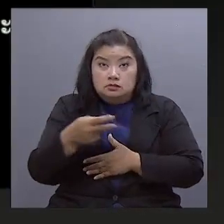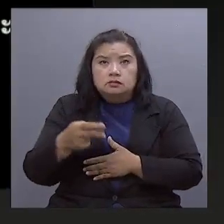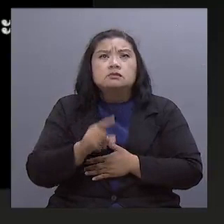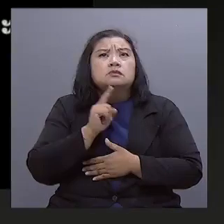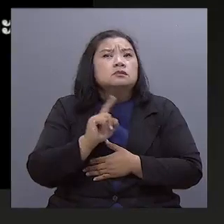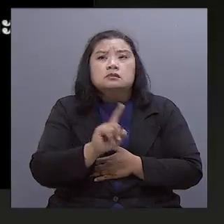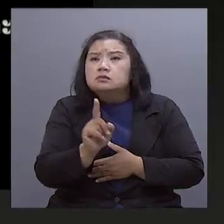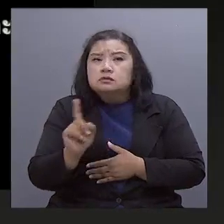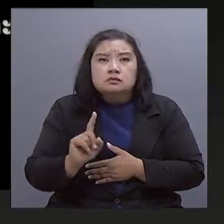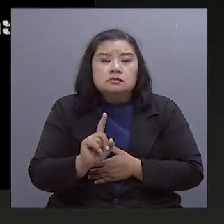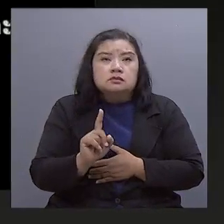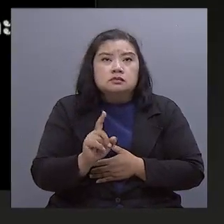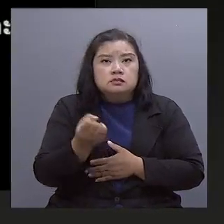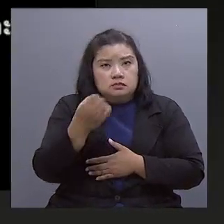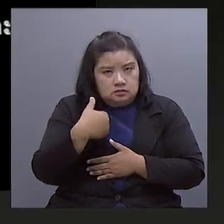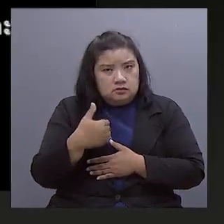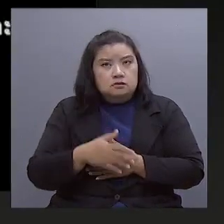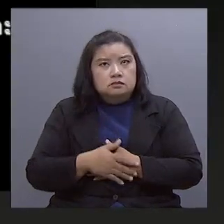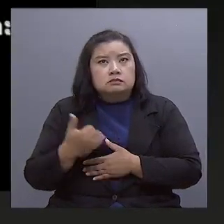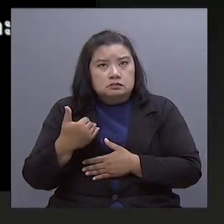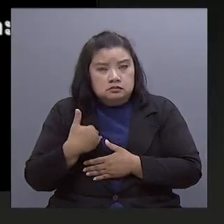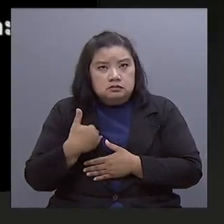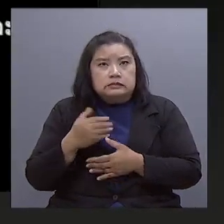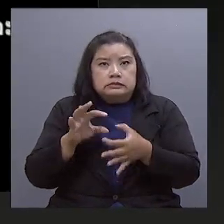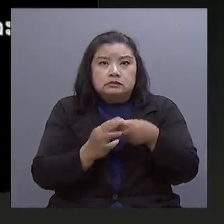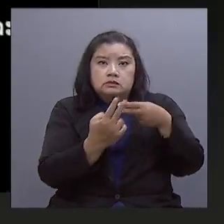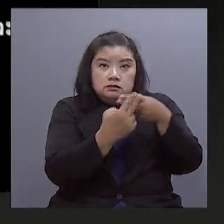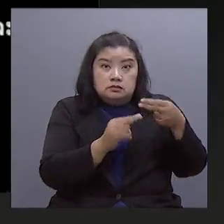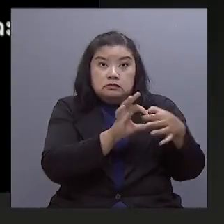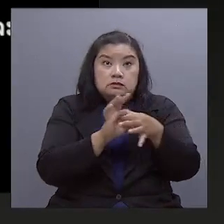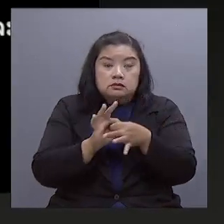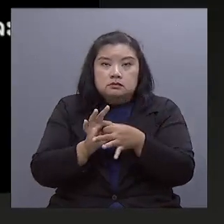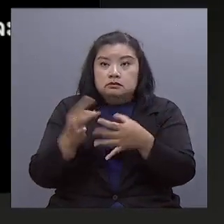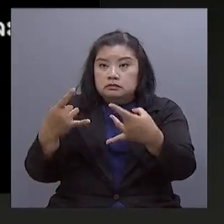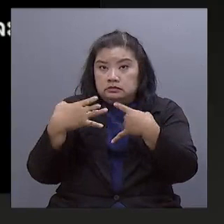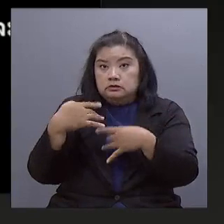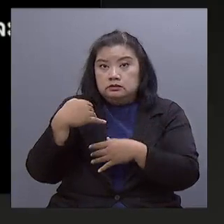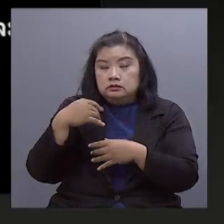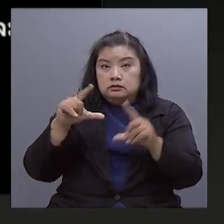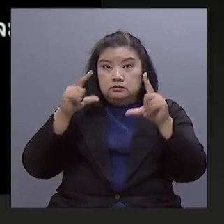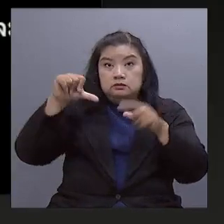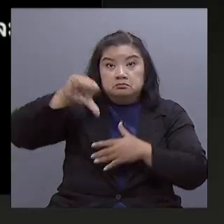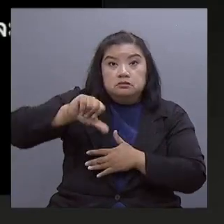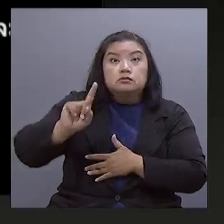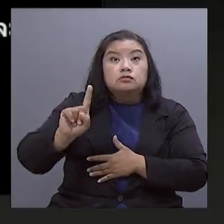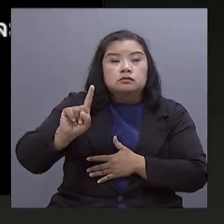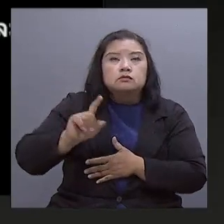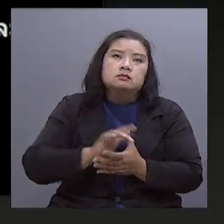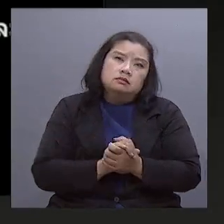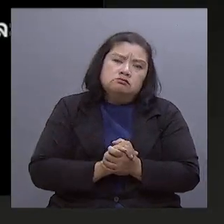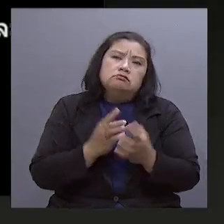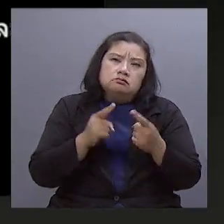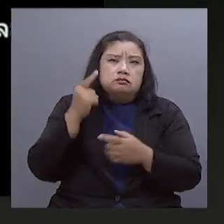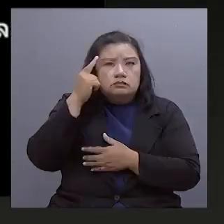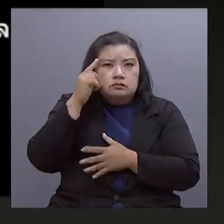ไหนกันข้อความไหนกันที่บอกว่าถูกแท็กแล้วแก้ให้เสียหายแต่เท่าที่ติดตามประมวลมาก็เชื่อได้ว่า